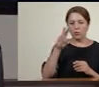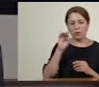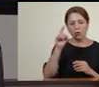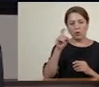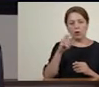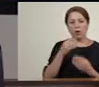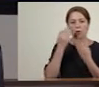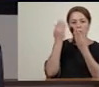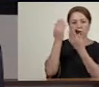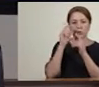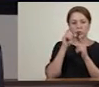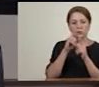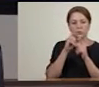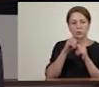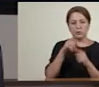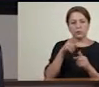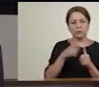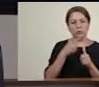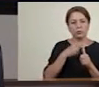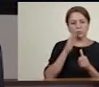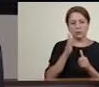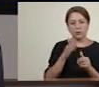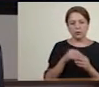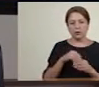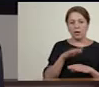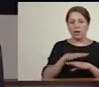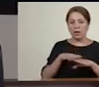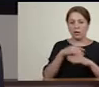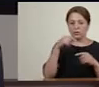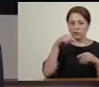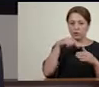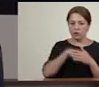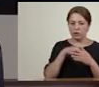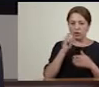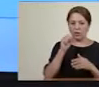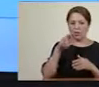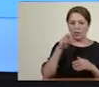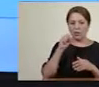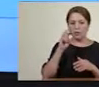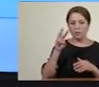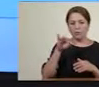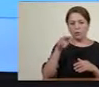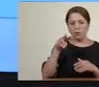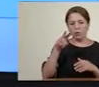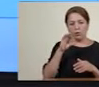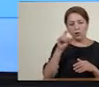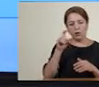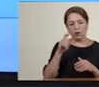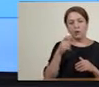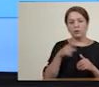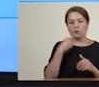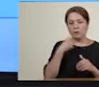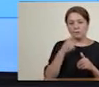so'zidir deydilar. Xalq orasida Kalomulloh deb yuritiladi. Hadis